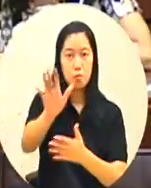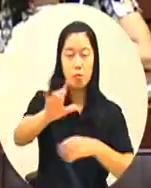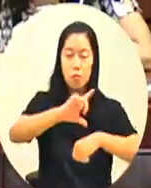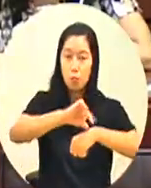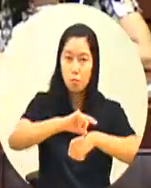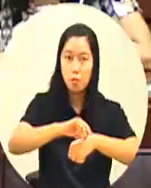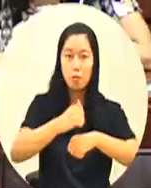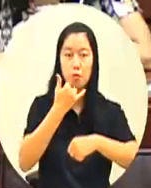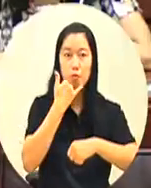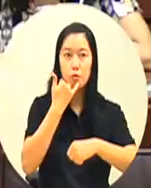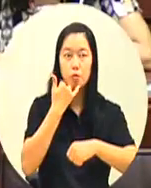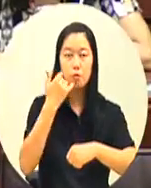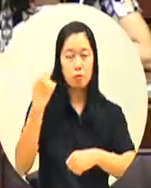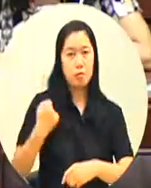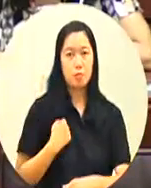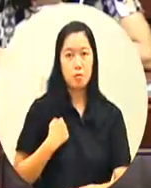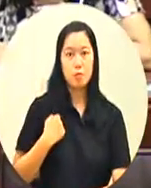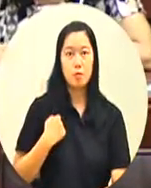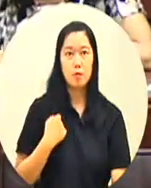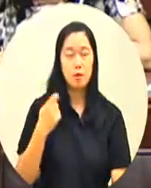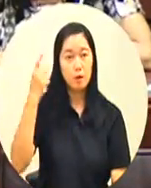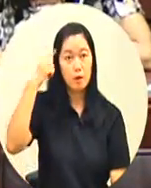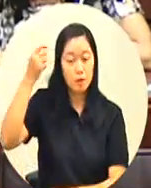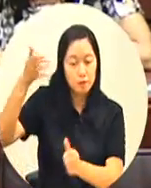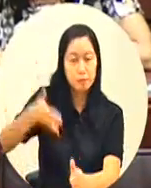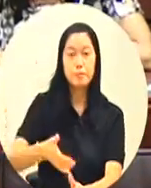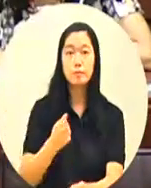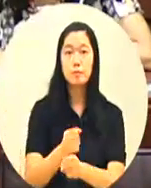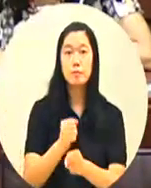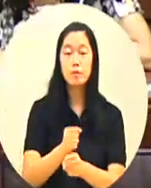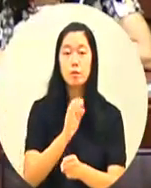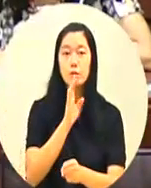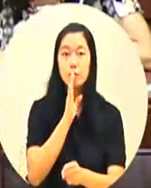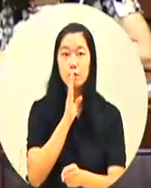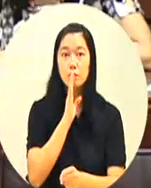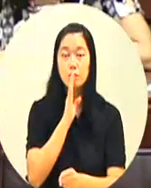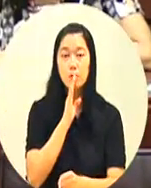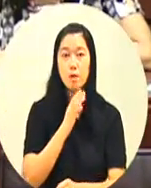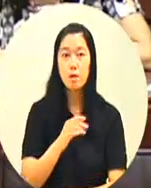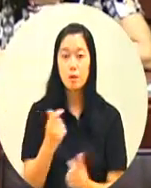更懂产业的人才比较看得懂，哦，它不是比